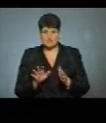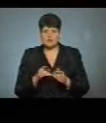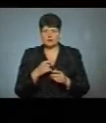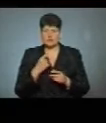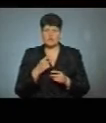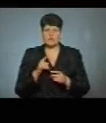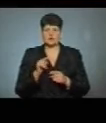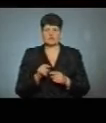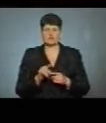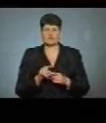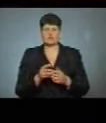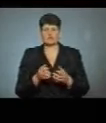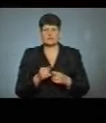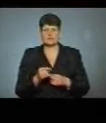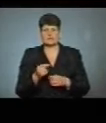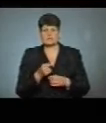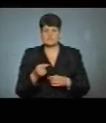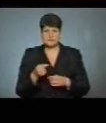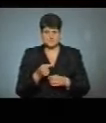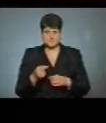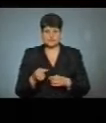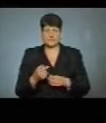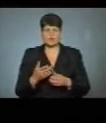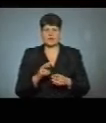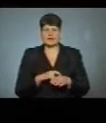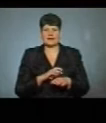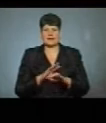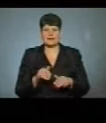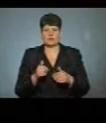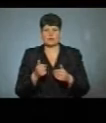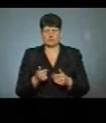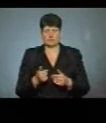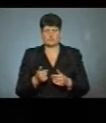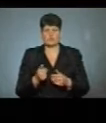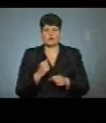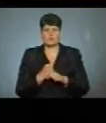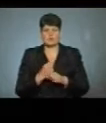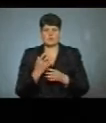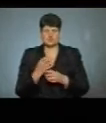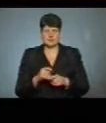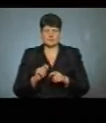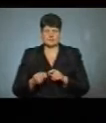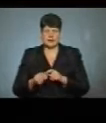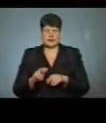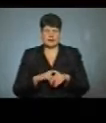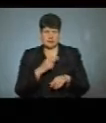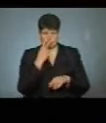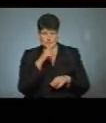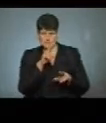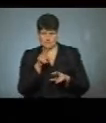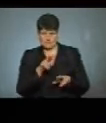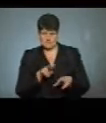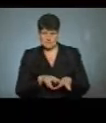якщо він отриманий негативний, то лікар не рекомендує робити ПЛР. лікар подивиться пацієнта